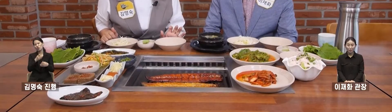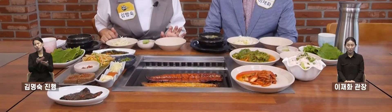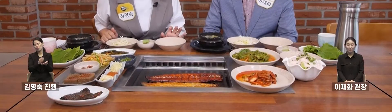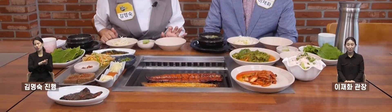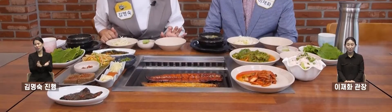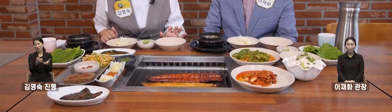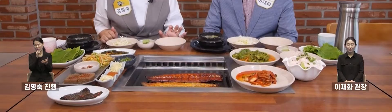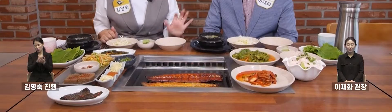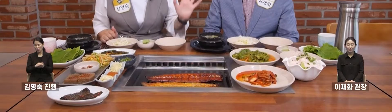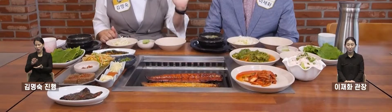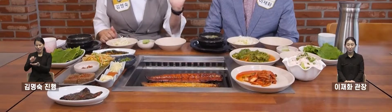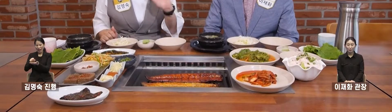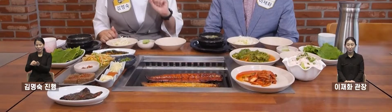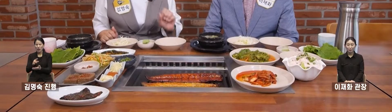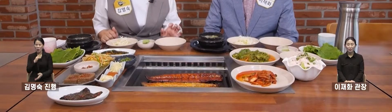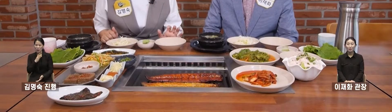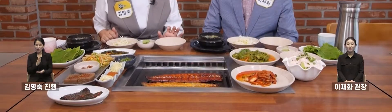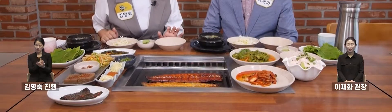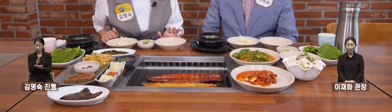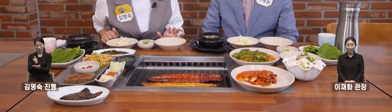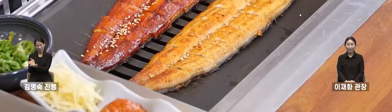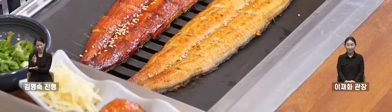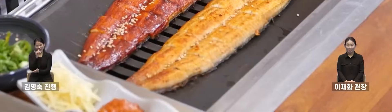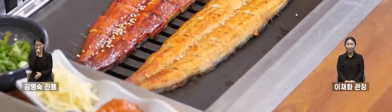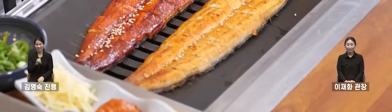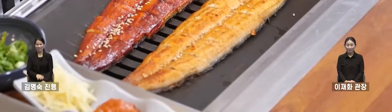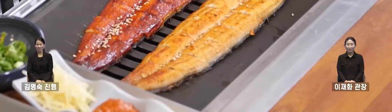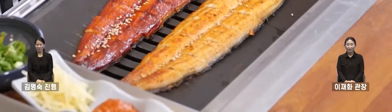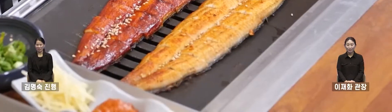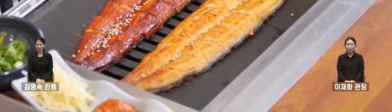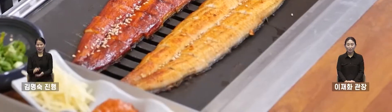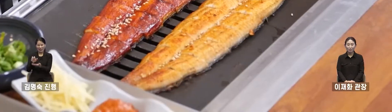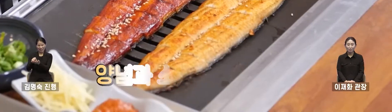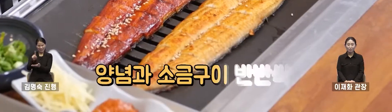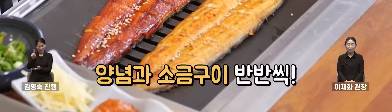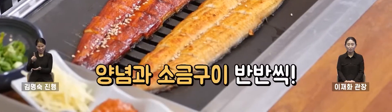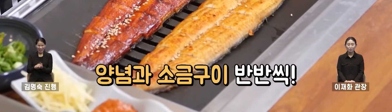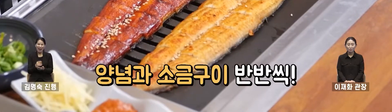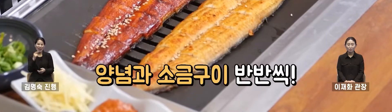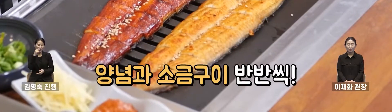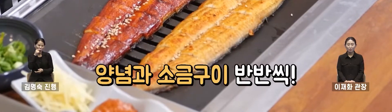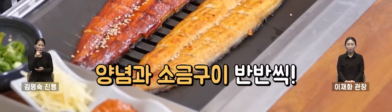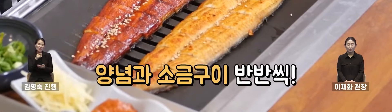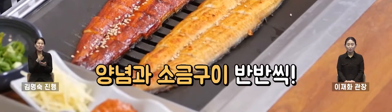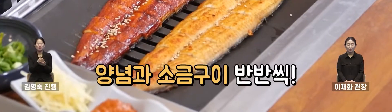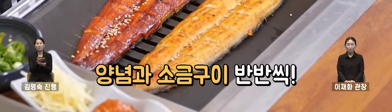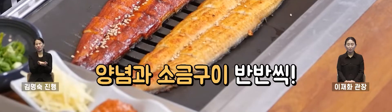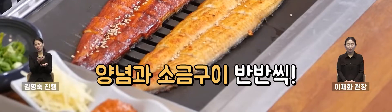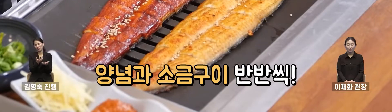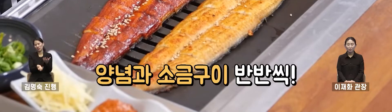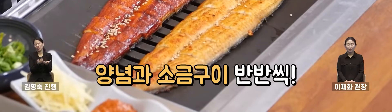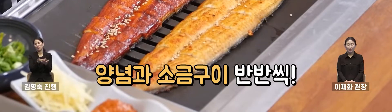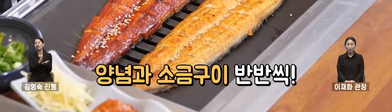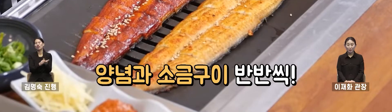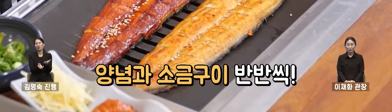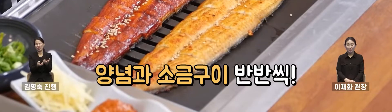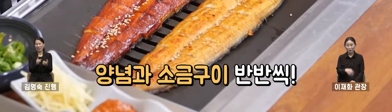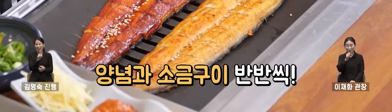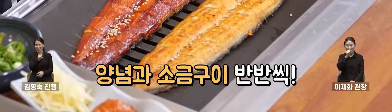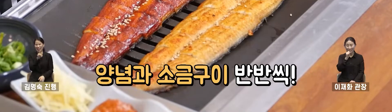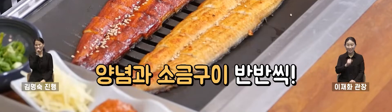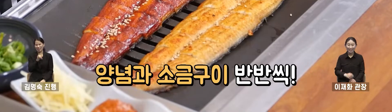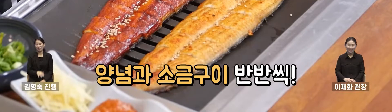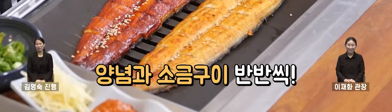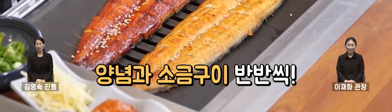소금구이만 좋아하시는 분, 근데도 아니면 양념구이만 좋아하시는 맞아요. 분이 있는데, 양념 하나, 소금 하나. 그렇죠, 사이좋게.